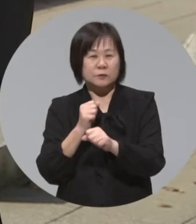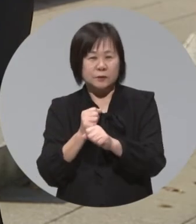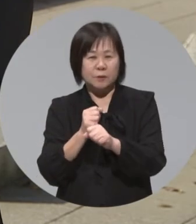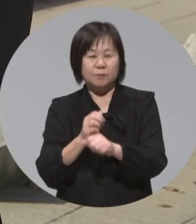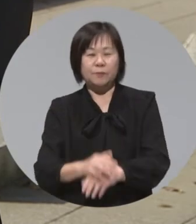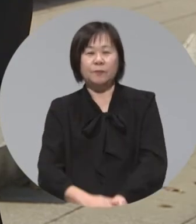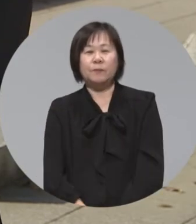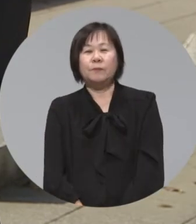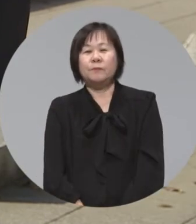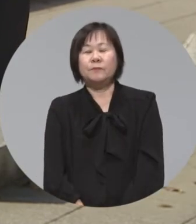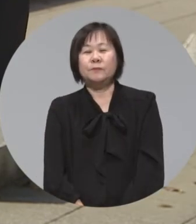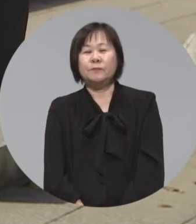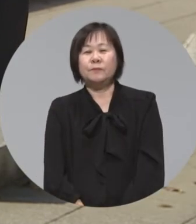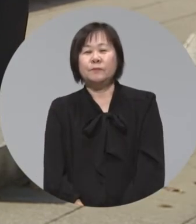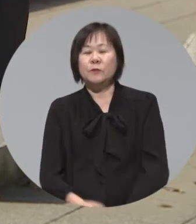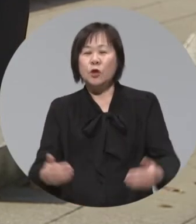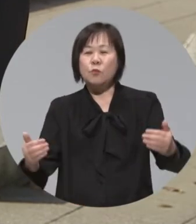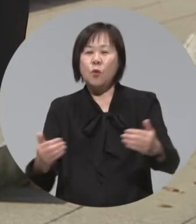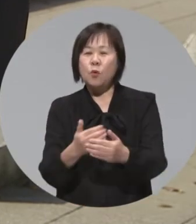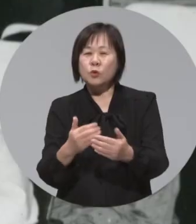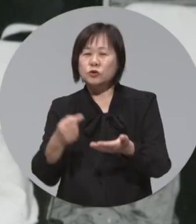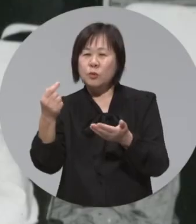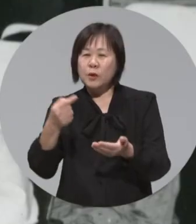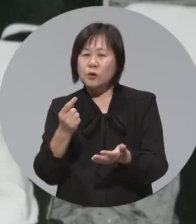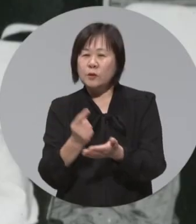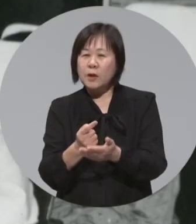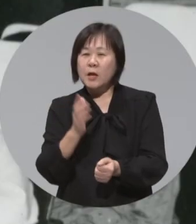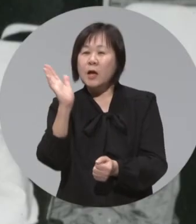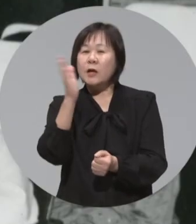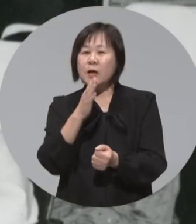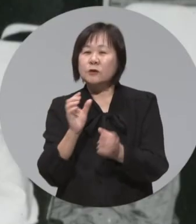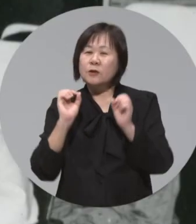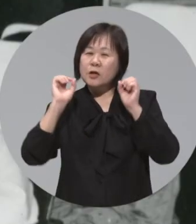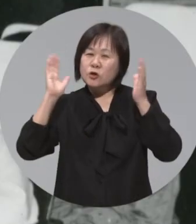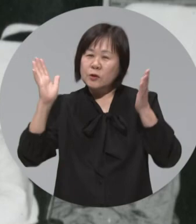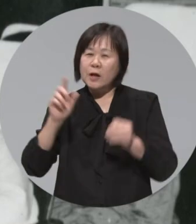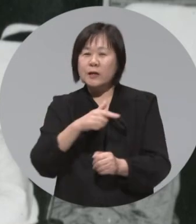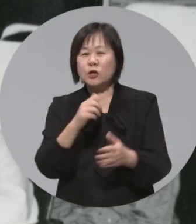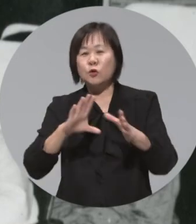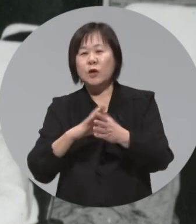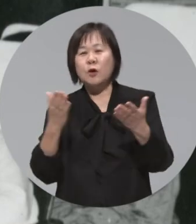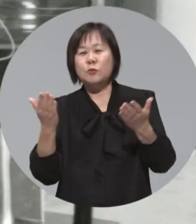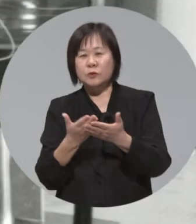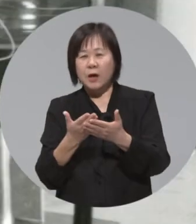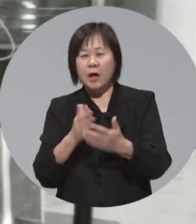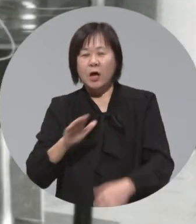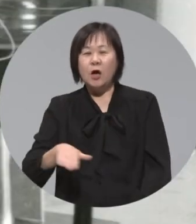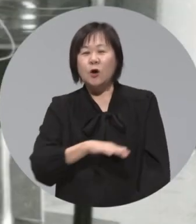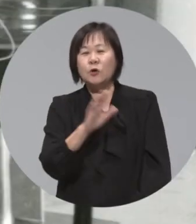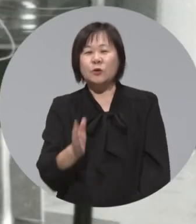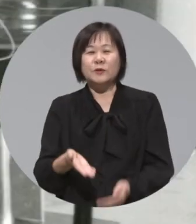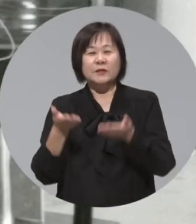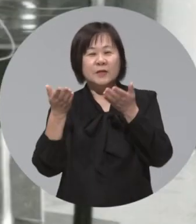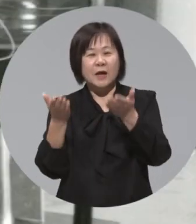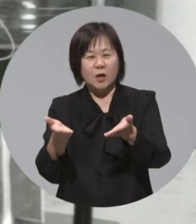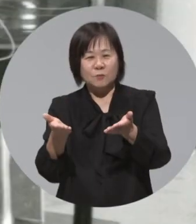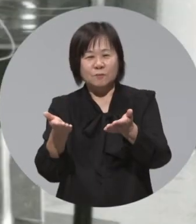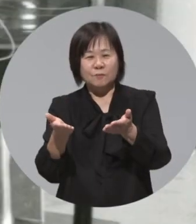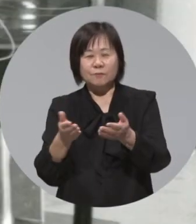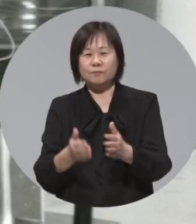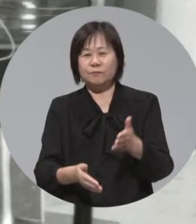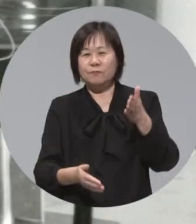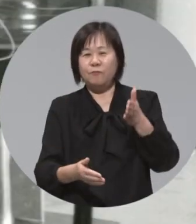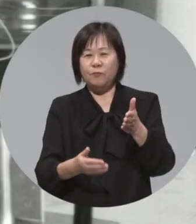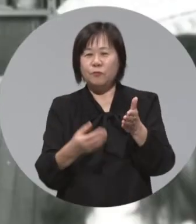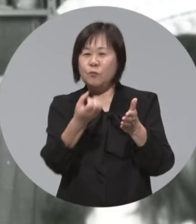に、ただ交通の勉強するだけじゃなくて、豊かないろんな文化も一緒に子どもたちに提供しようよと。でプラネタリウ